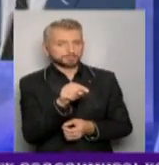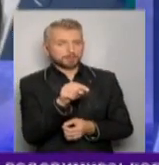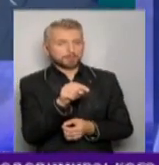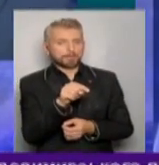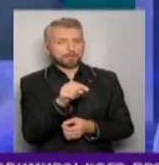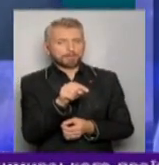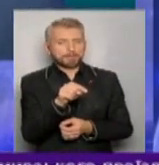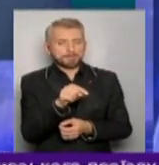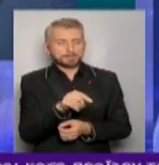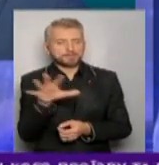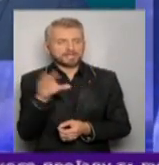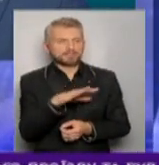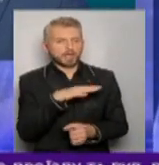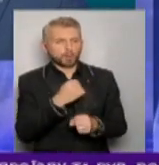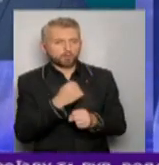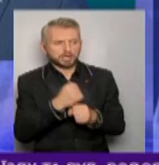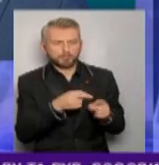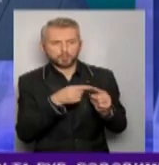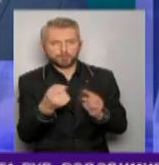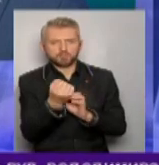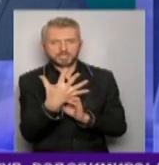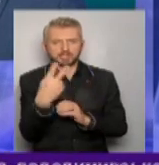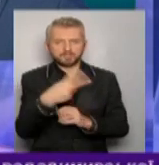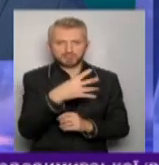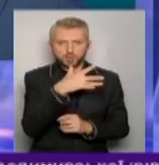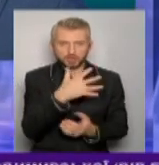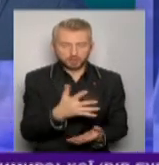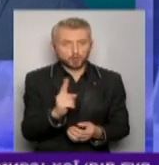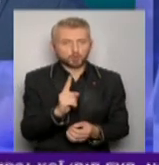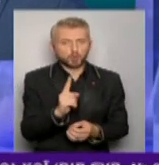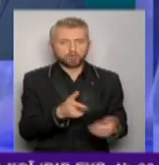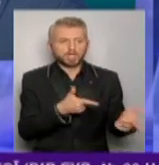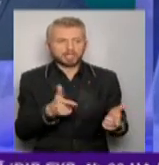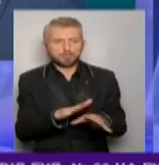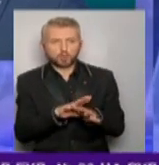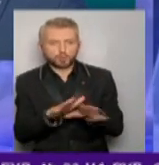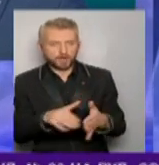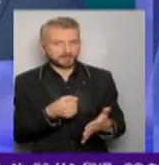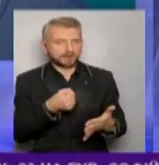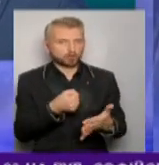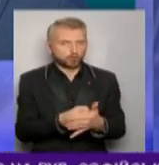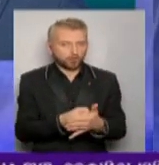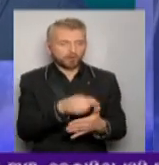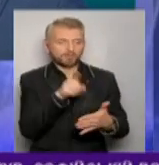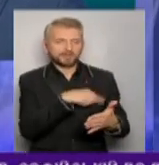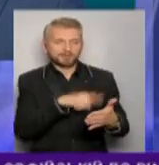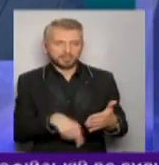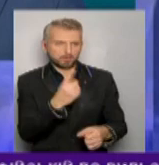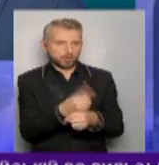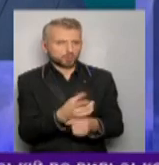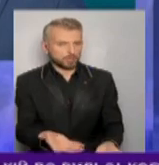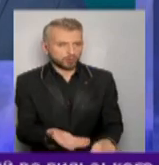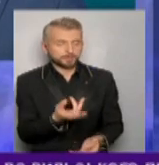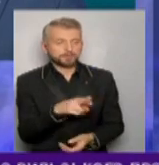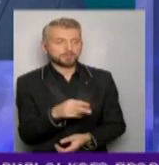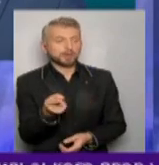вона все робила вже впродовж 15-20 років, щоб не підготуватися до відміни мораторію. А для